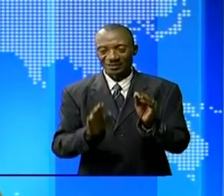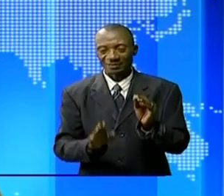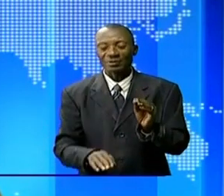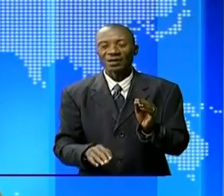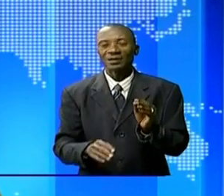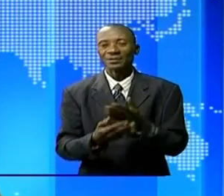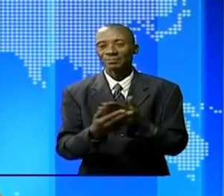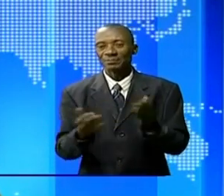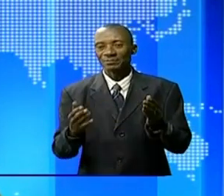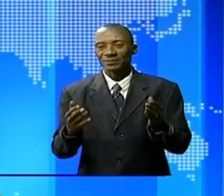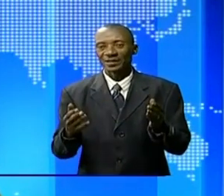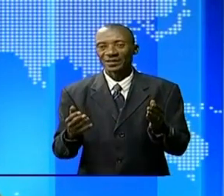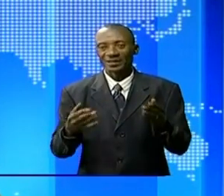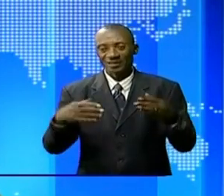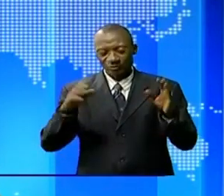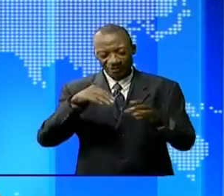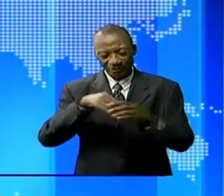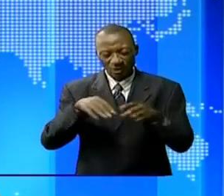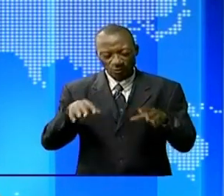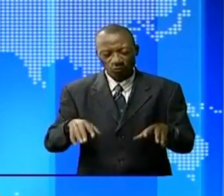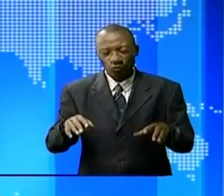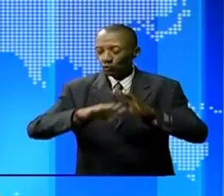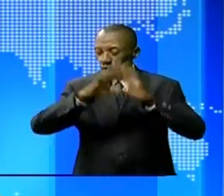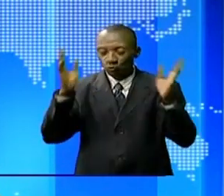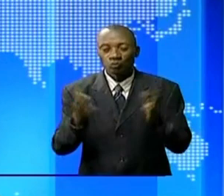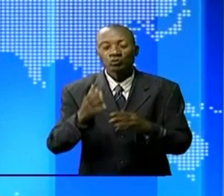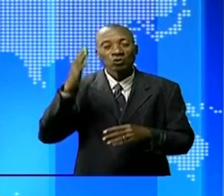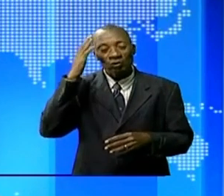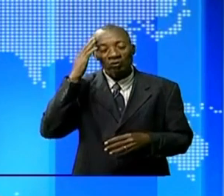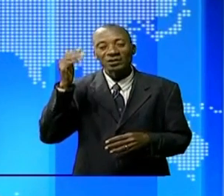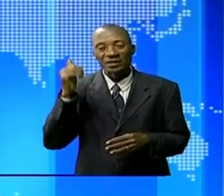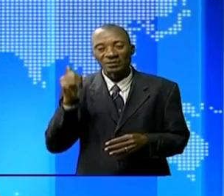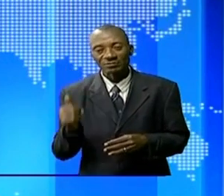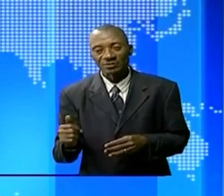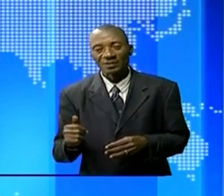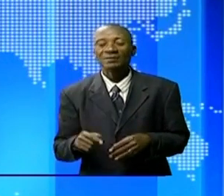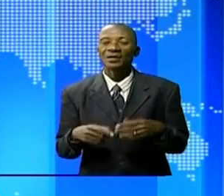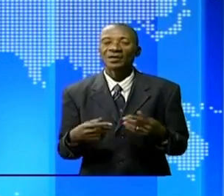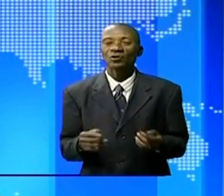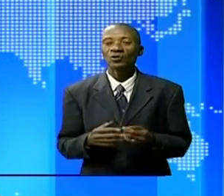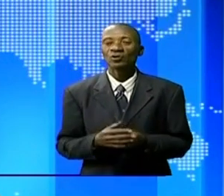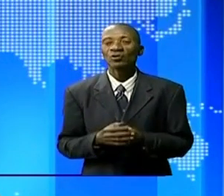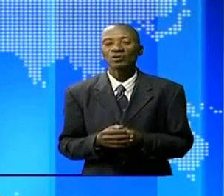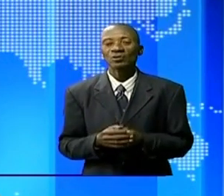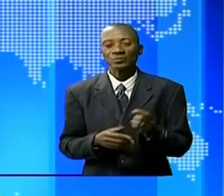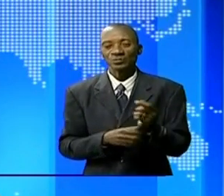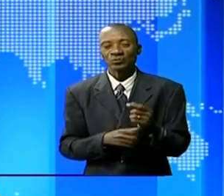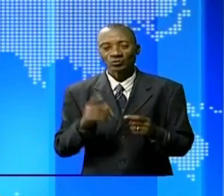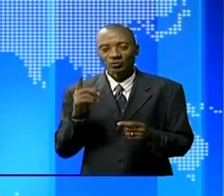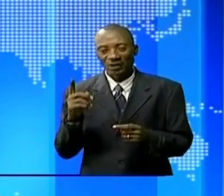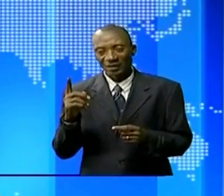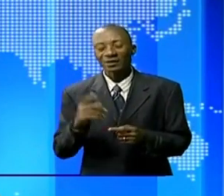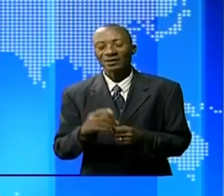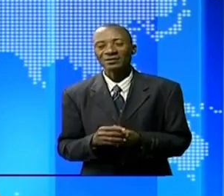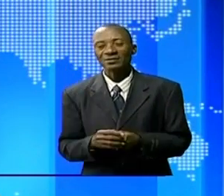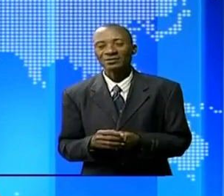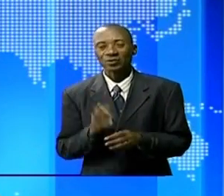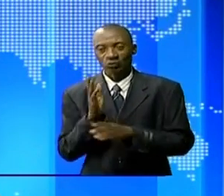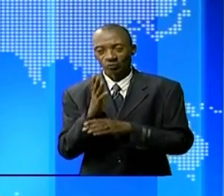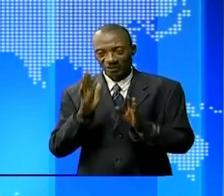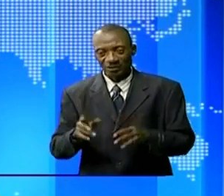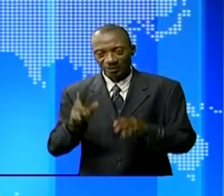soutenu par tous c'est la vision du chef d'état les cadets l'élu de kalemie qui a distribué